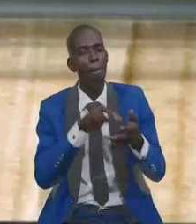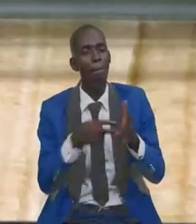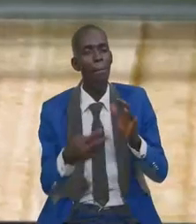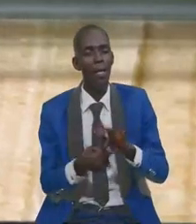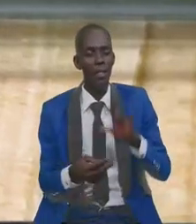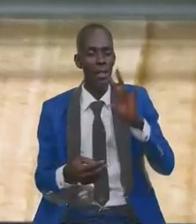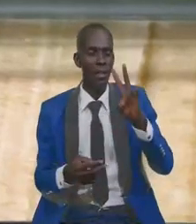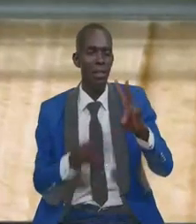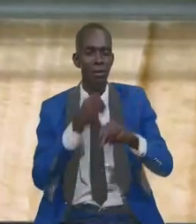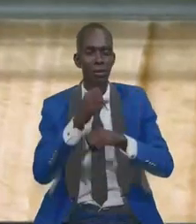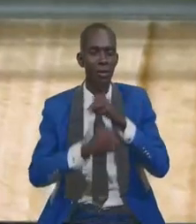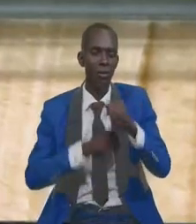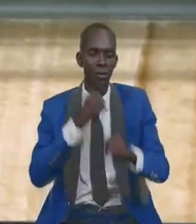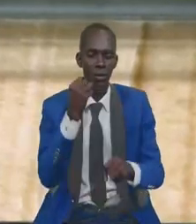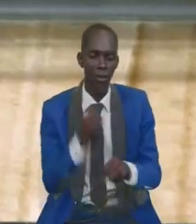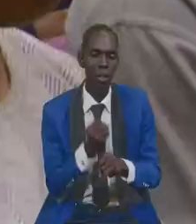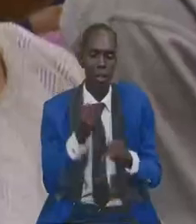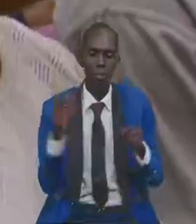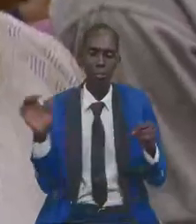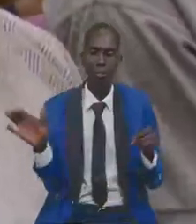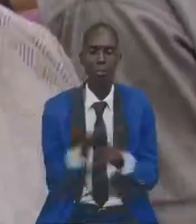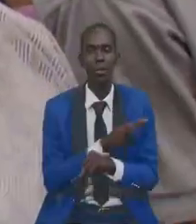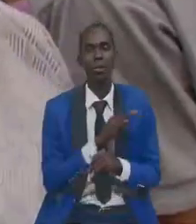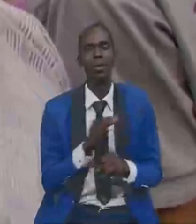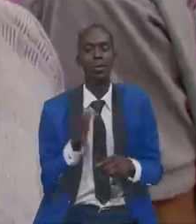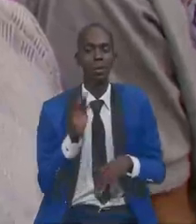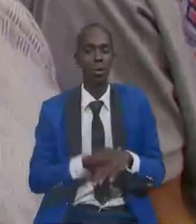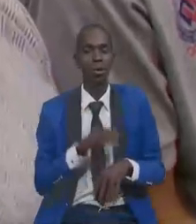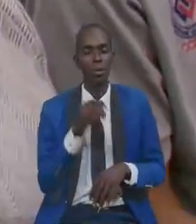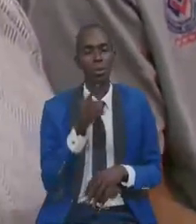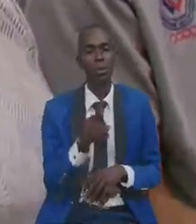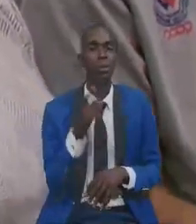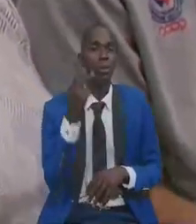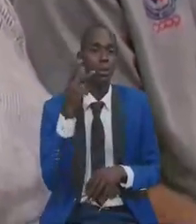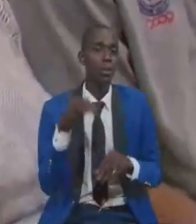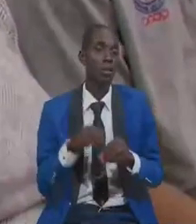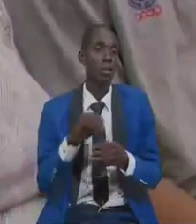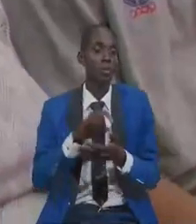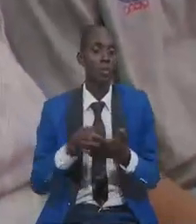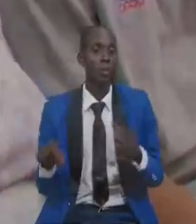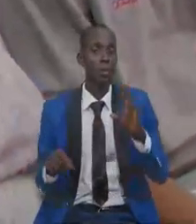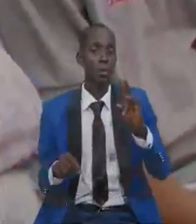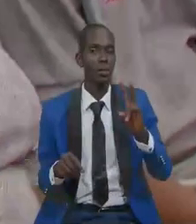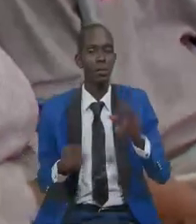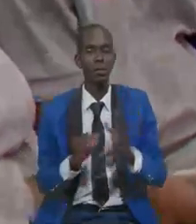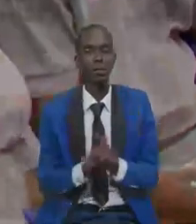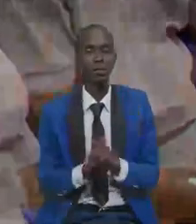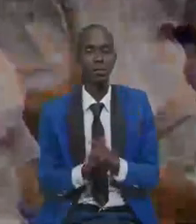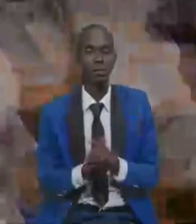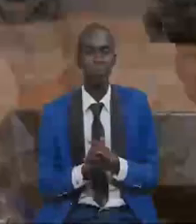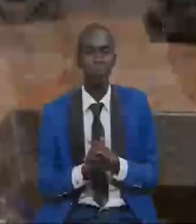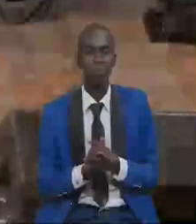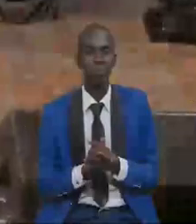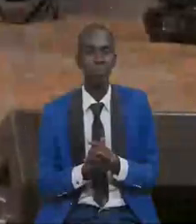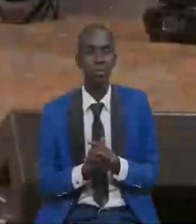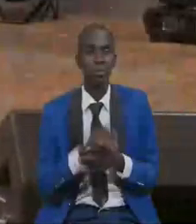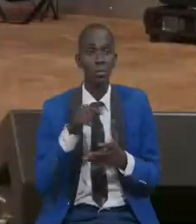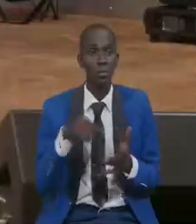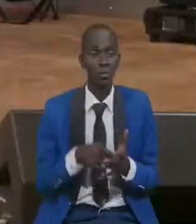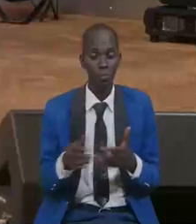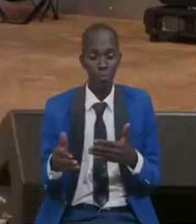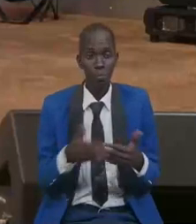cette année est passée sur lui. Et le verset 17, cette sentence est un décret